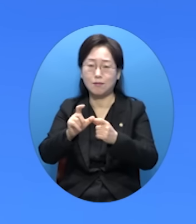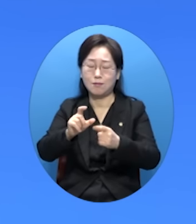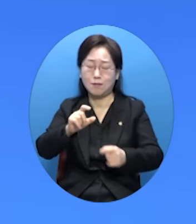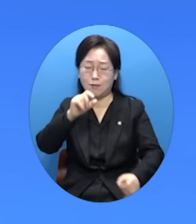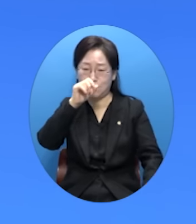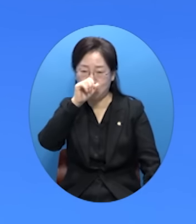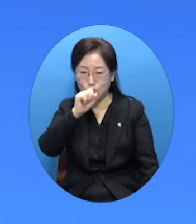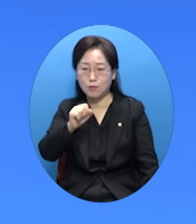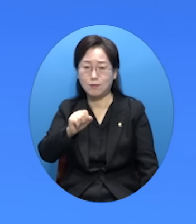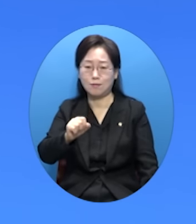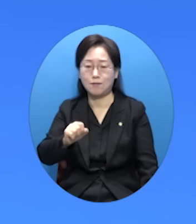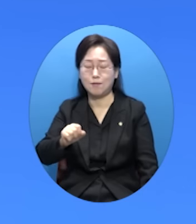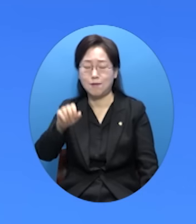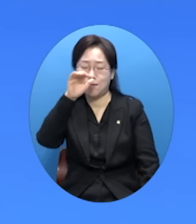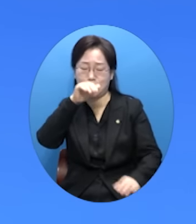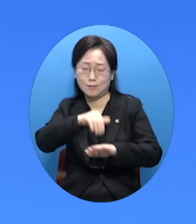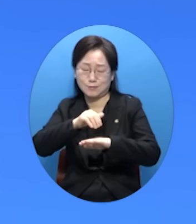연단마다 준비된